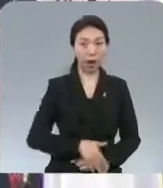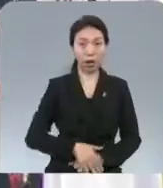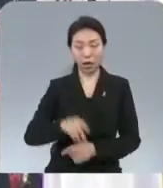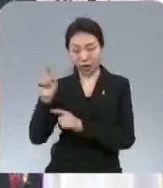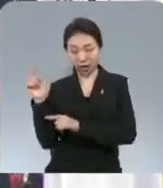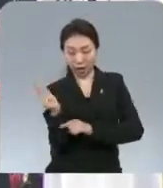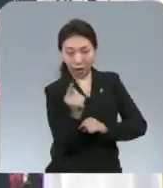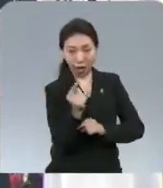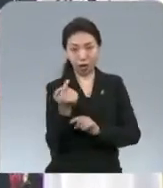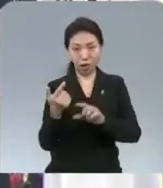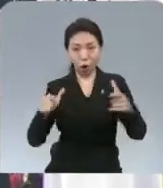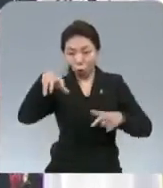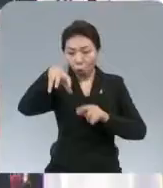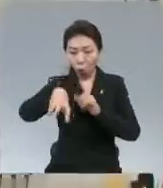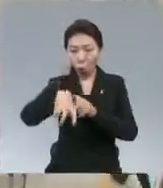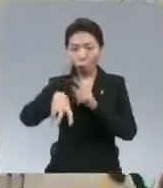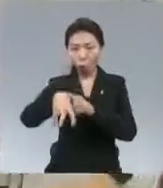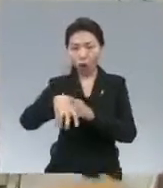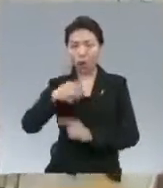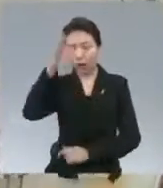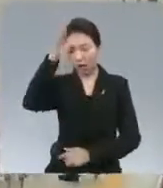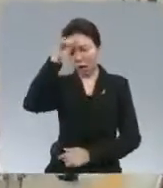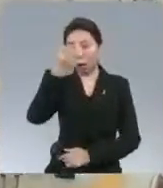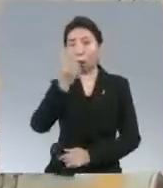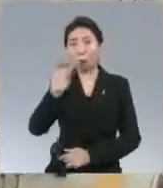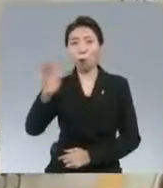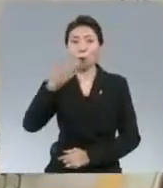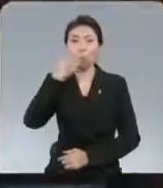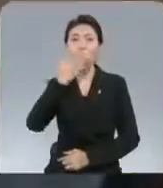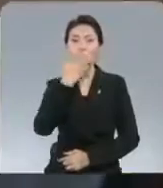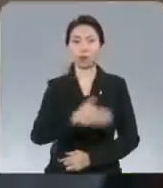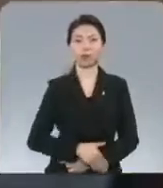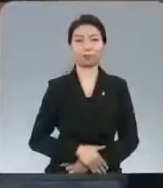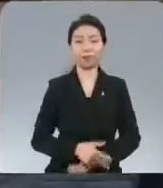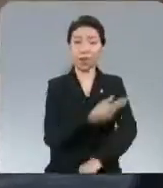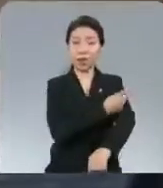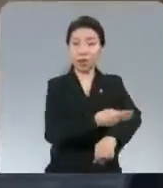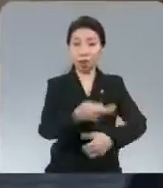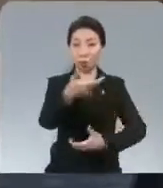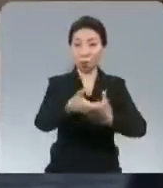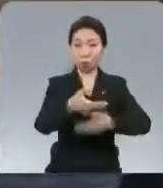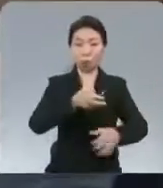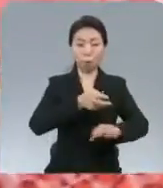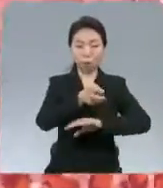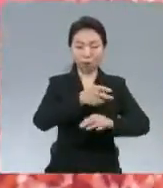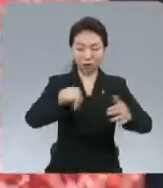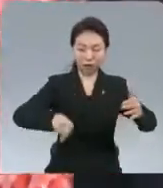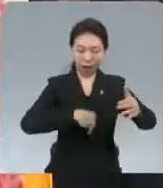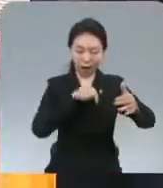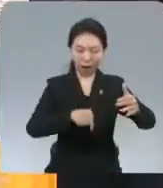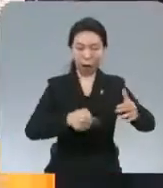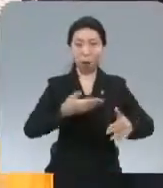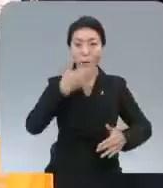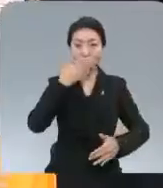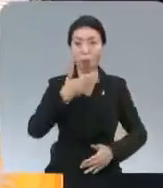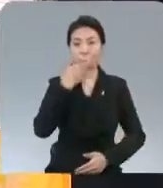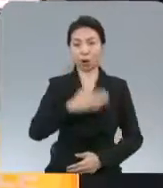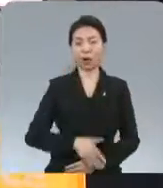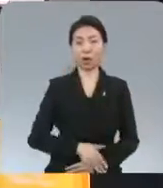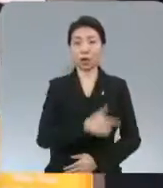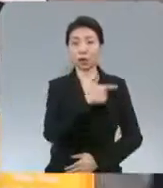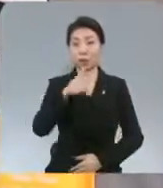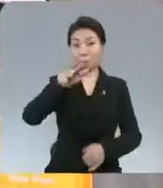các cụ đến các cơ sở này để hát xem tivi Nói chuyện và tập thể dục như đã không thể làm các hoạt động này trong Hơn 2 năm qua